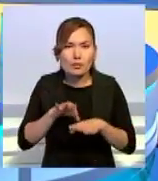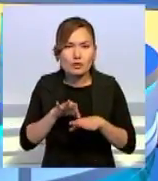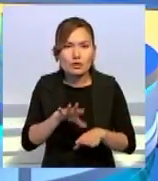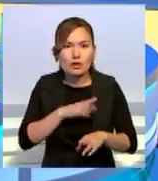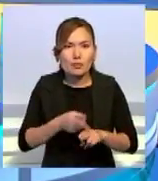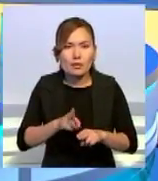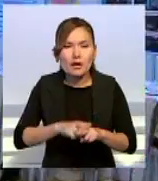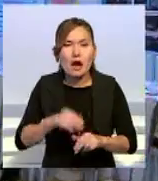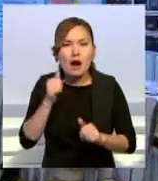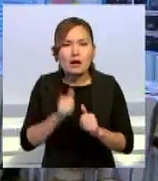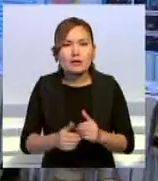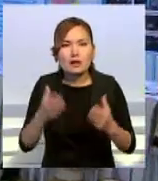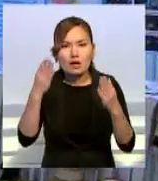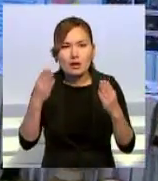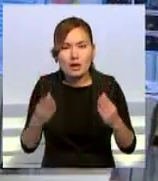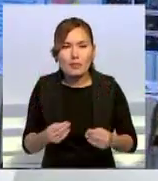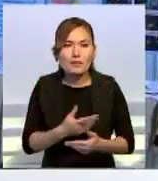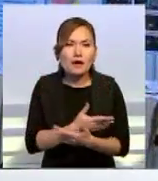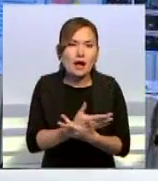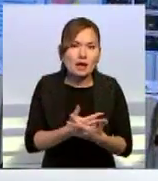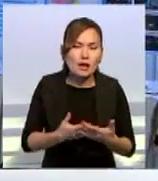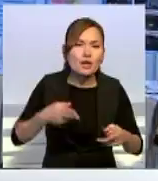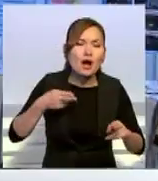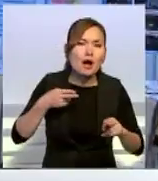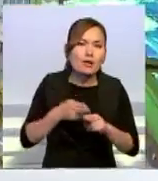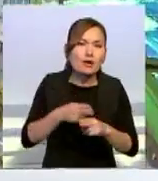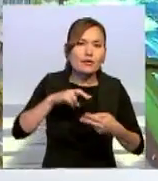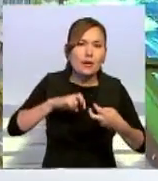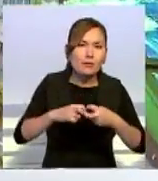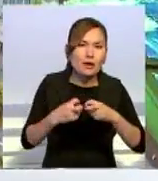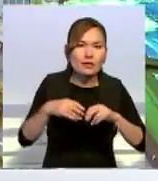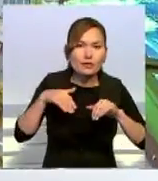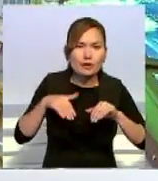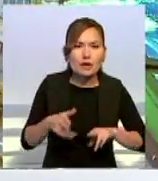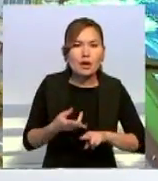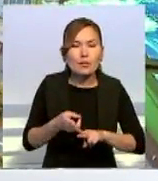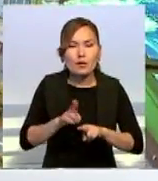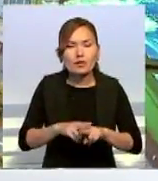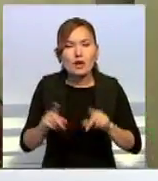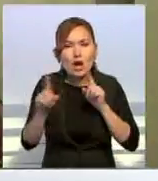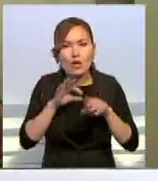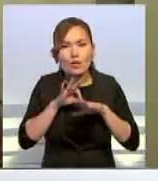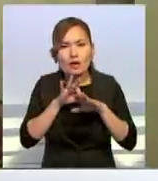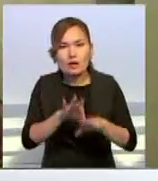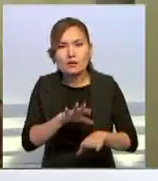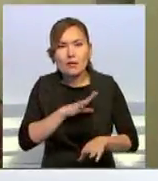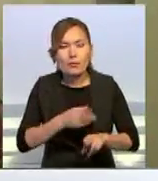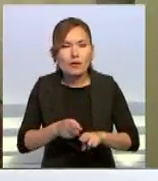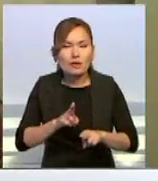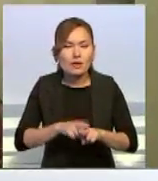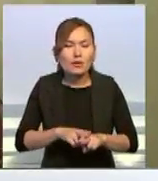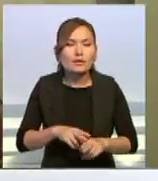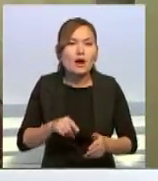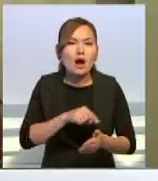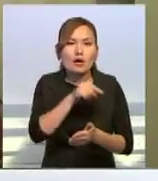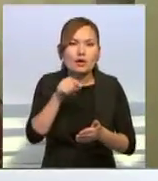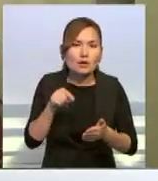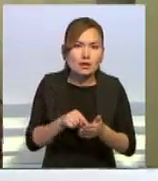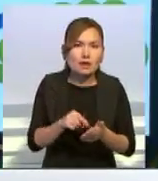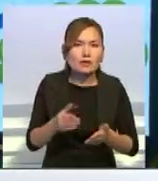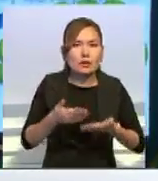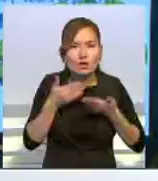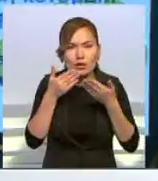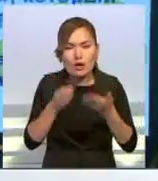Сондай-ақ, күнделікті өмірде кездесетін түрлі түйткілдермен қатар қоғамдағы келелі мәселелерді елмен ақылдасып, кеңесе отырып